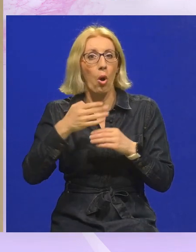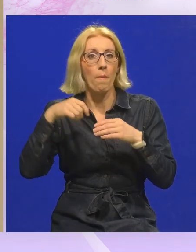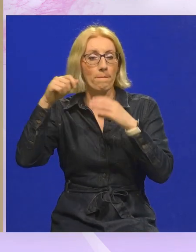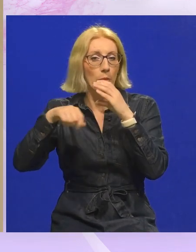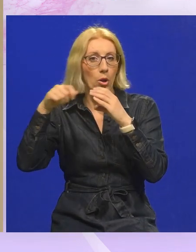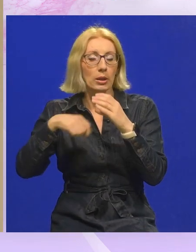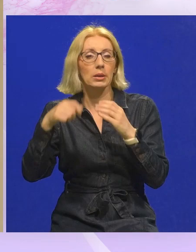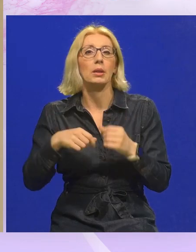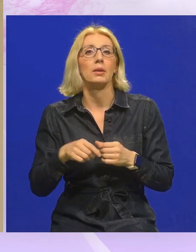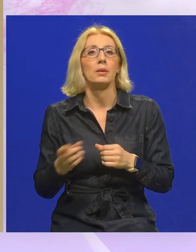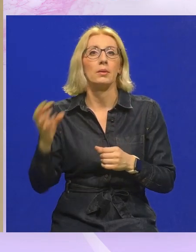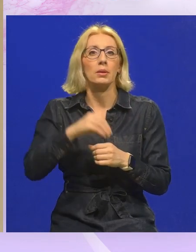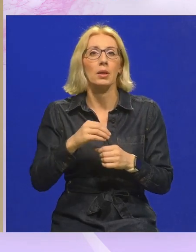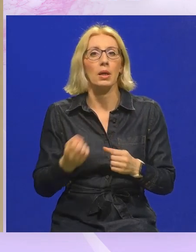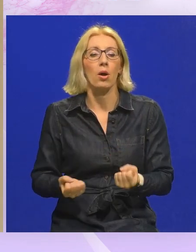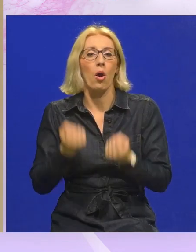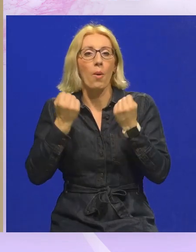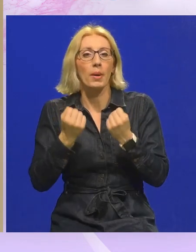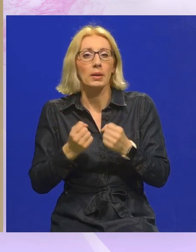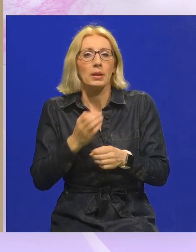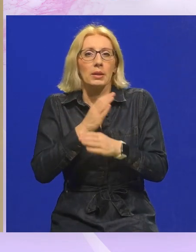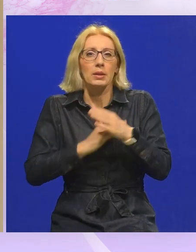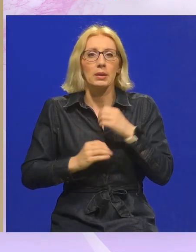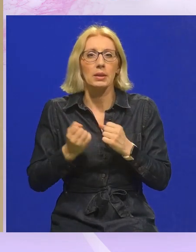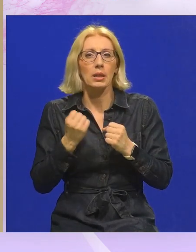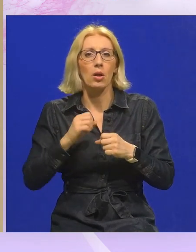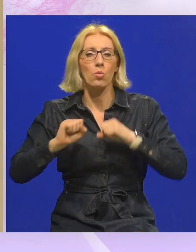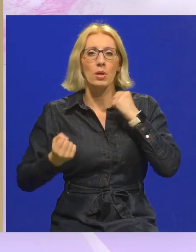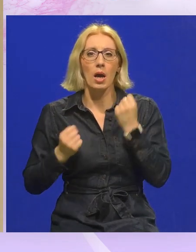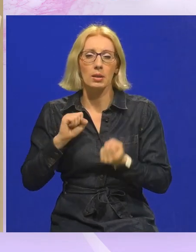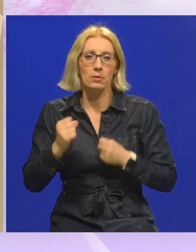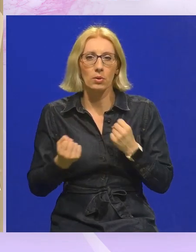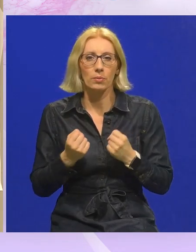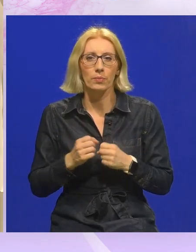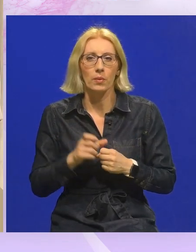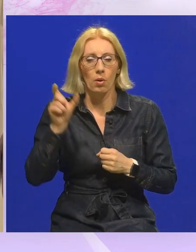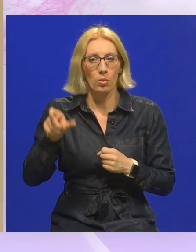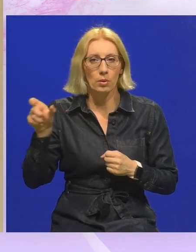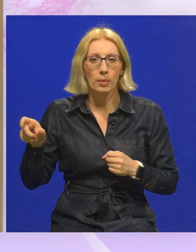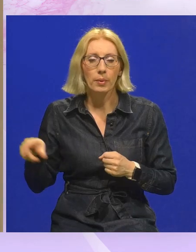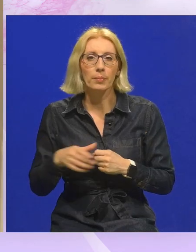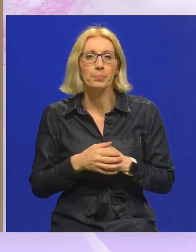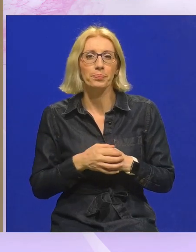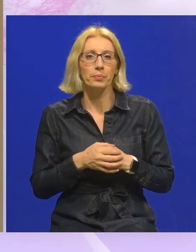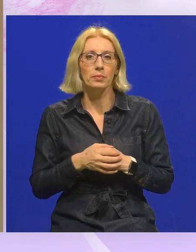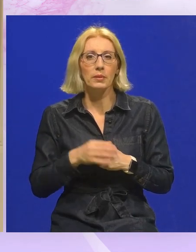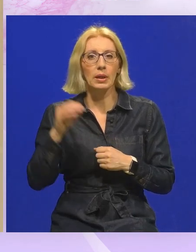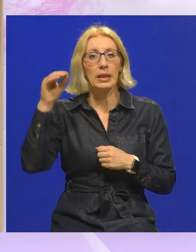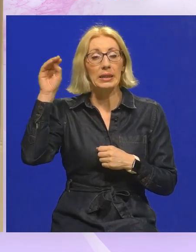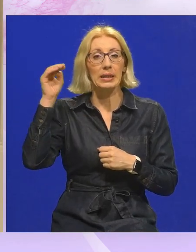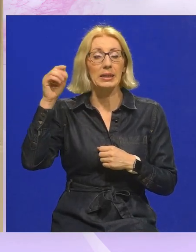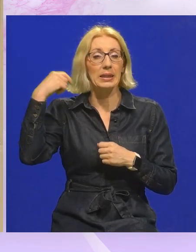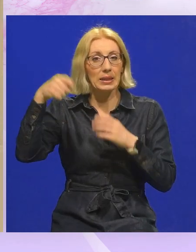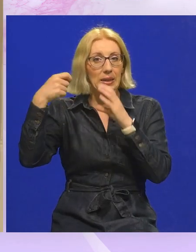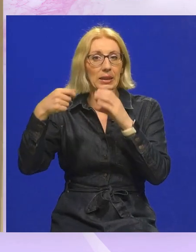prilagoditi sadržaje osobama s teškoćama u razvoju. Iz tog razloga mi smo odlučili održati senzorne kinoprojekcije, i to u suradnji s